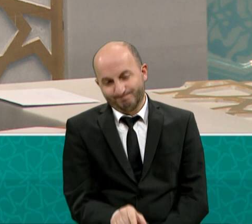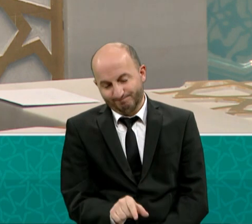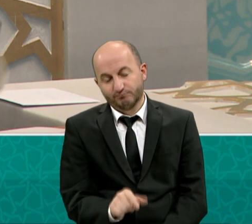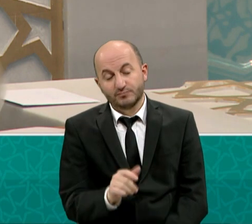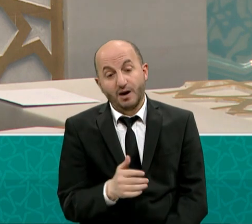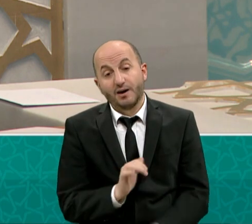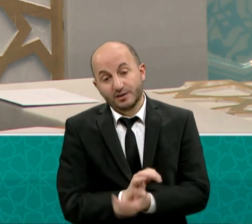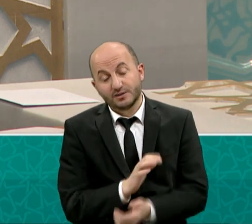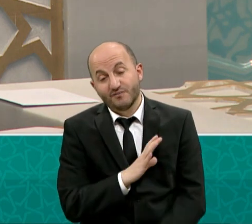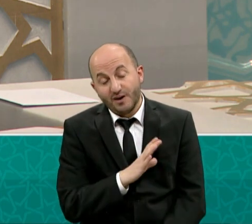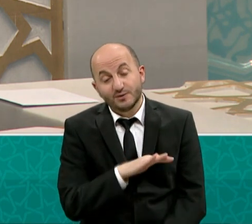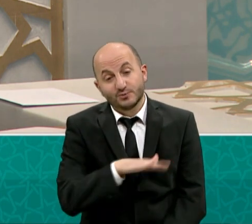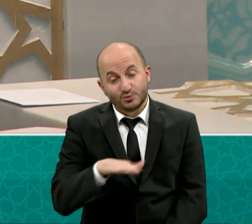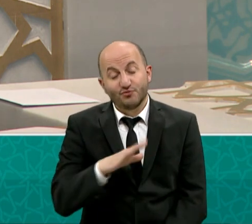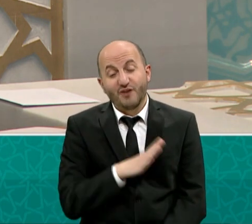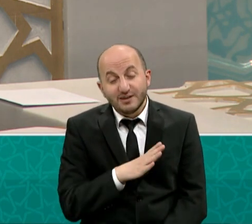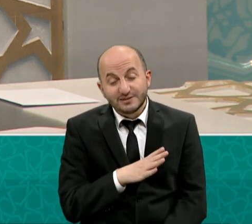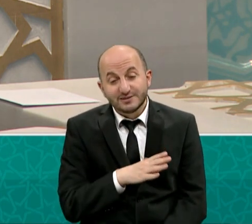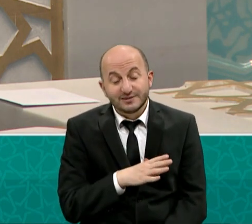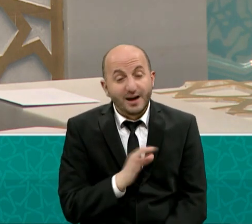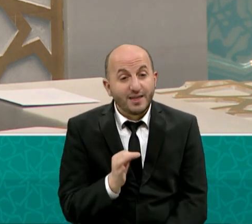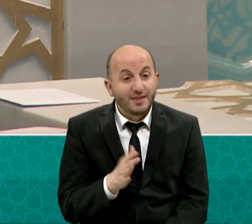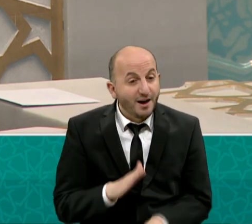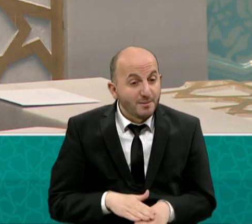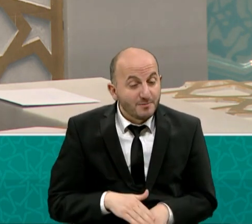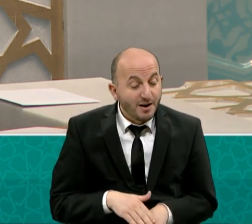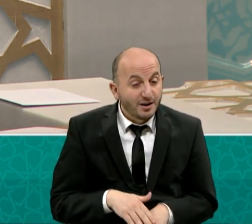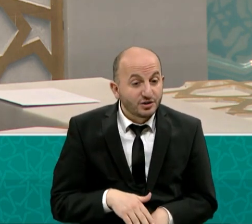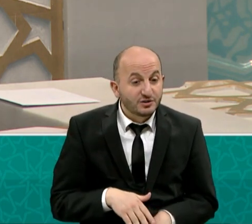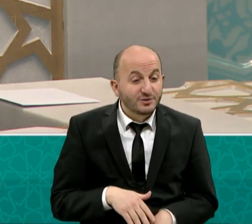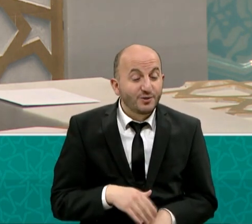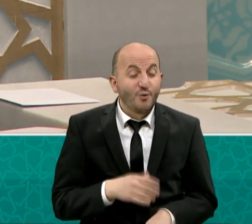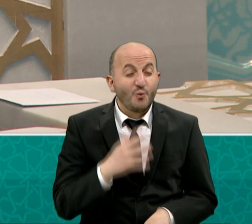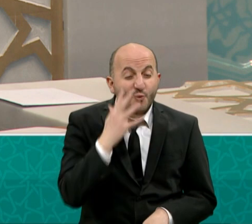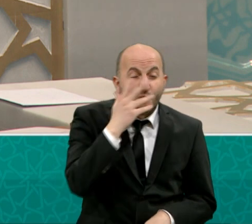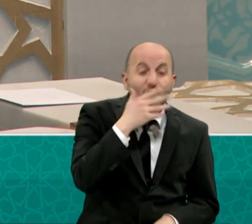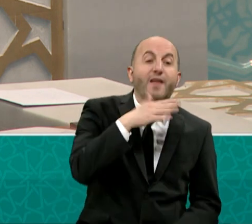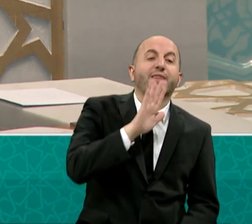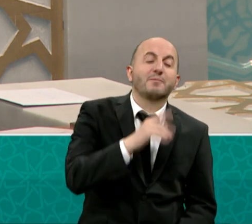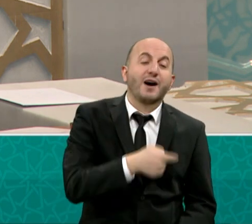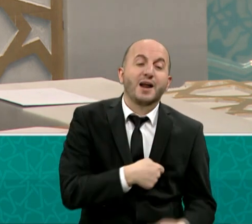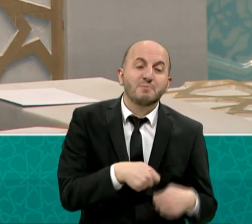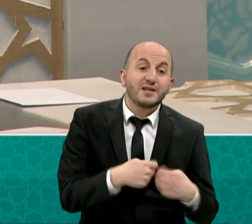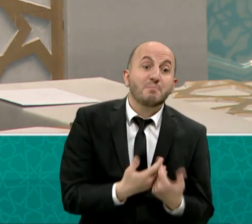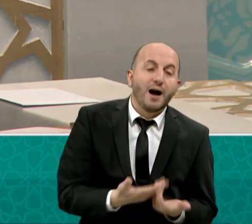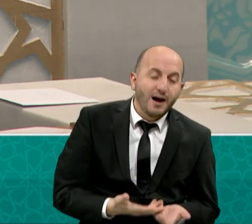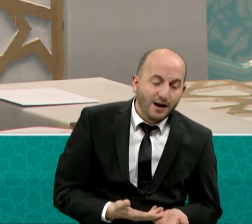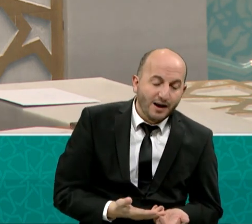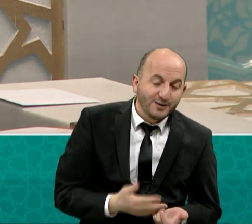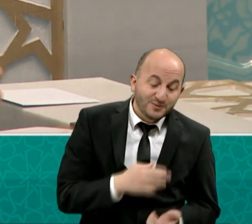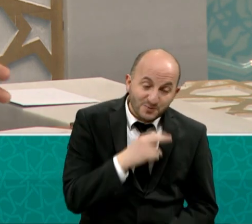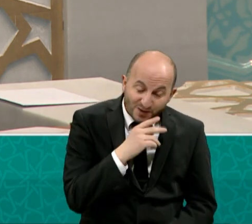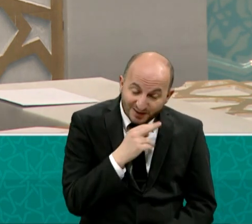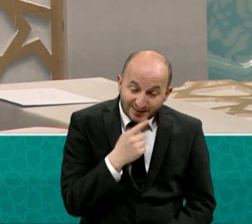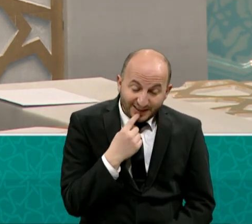vardır, ailesi var, çoluğu var, çocuğu var. Ne yapma? Şahsiyetini rencide etme. Güler yüz, tatlı dil.